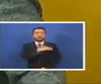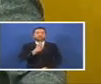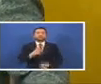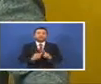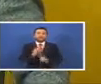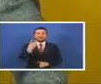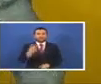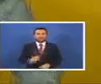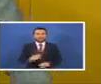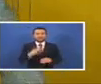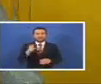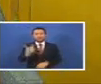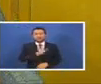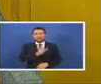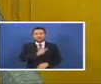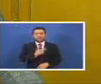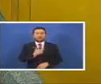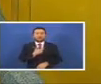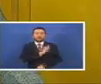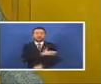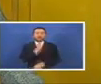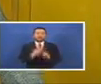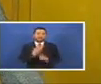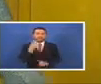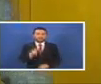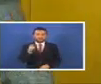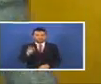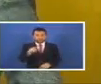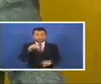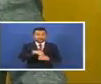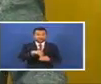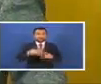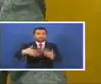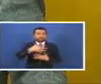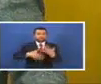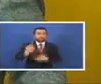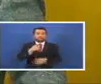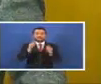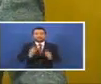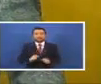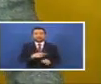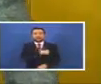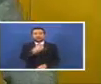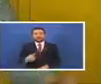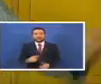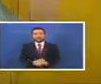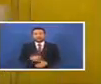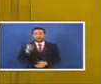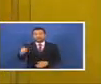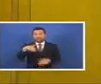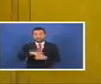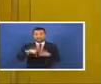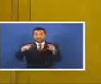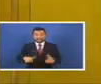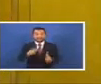dokunulmazlığı kaldırdı. Yasama dokunulmazlığı. Onda da garabet bir şey yaptı. Normalde bu